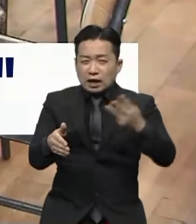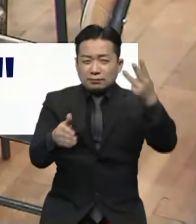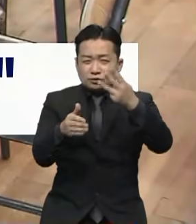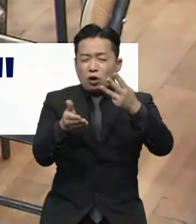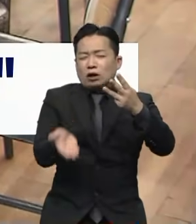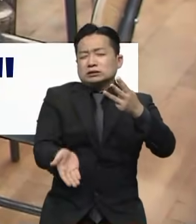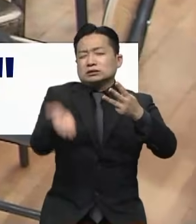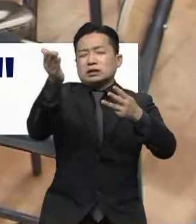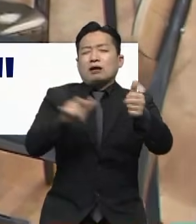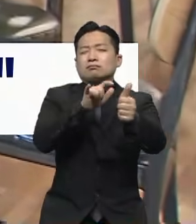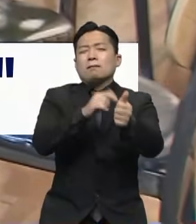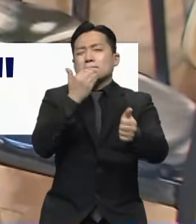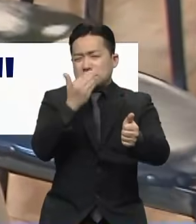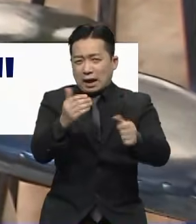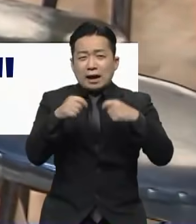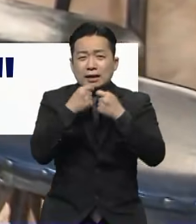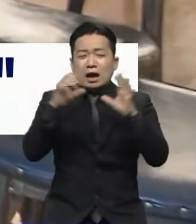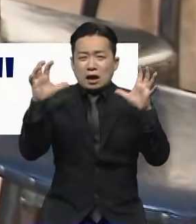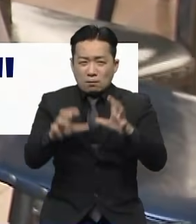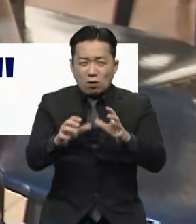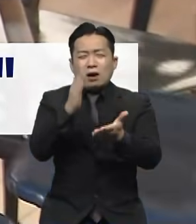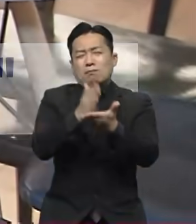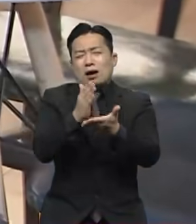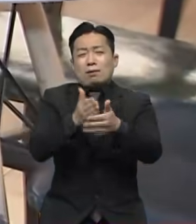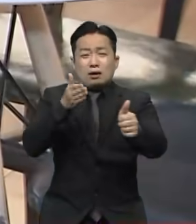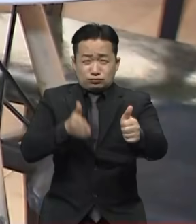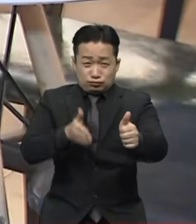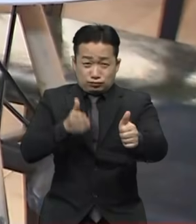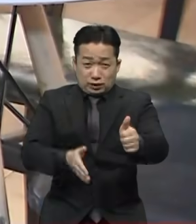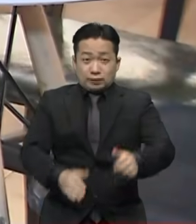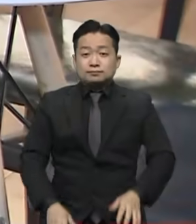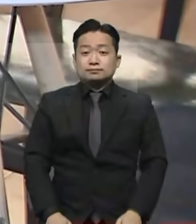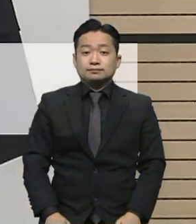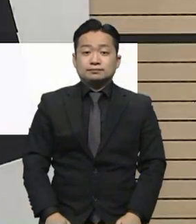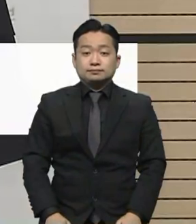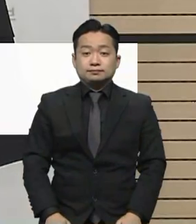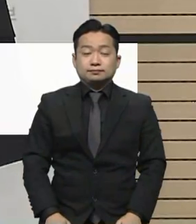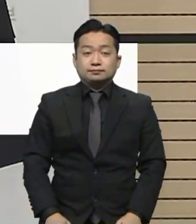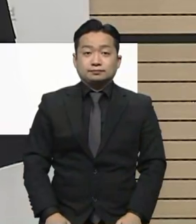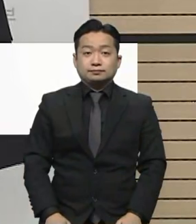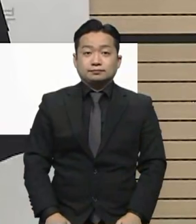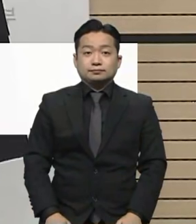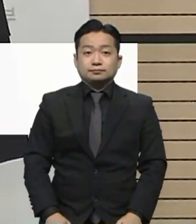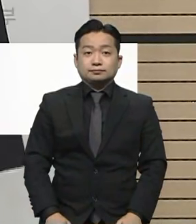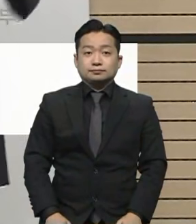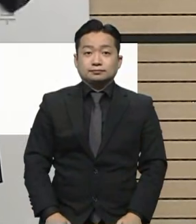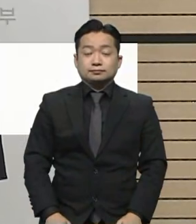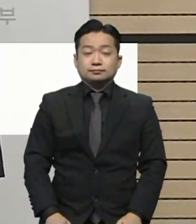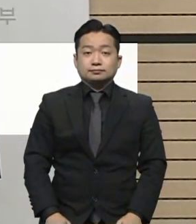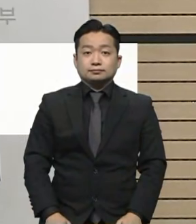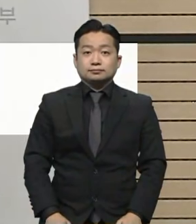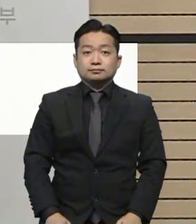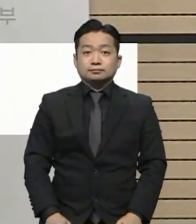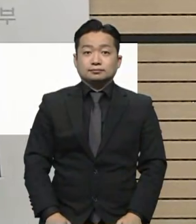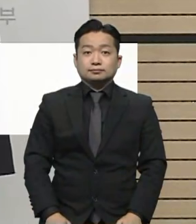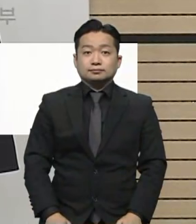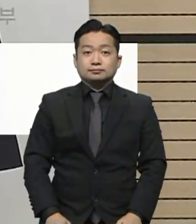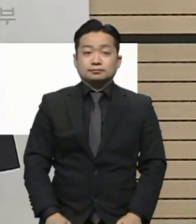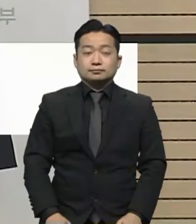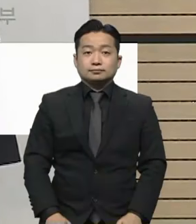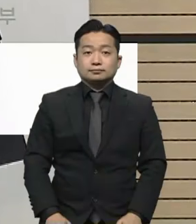수 있다며 사적 모임 자제를 당부했습니다. 향후 적어도 최소 2주간은 사적